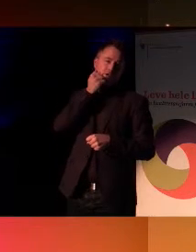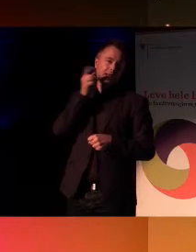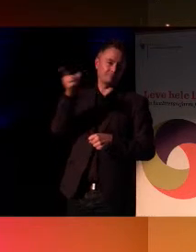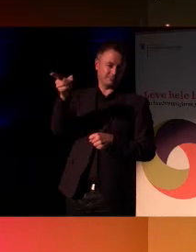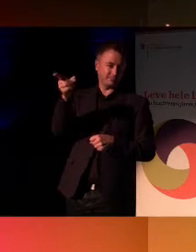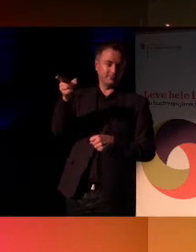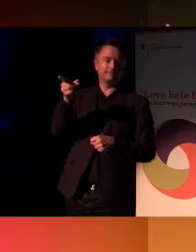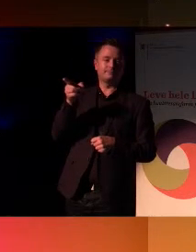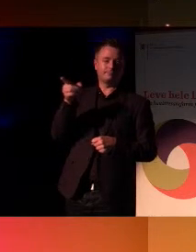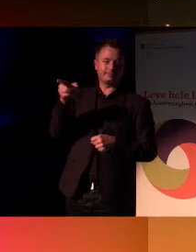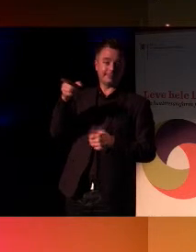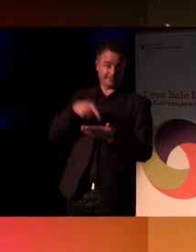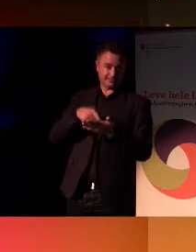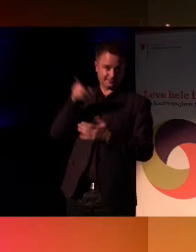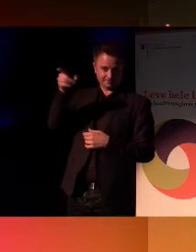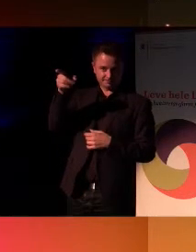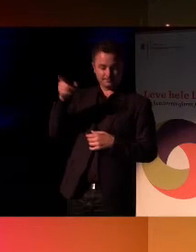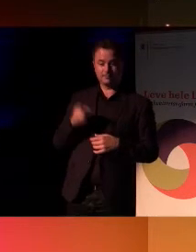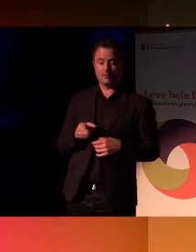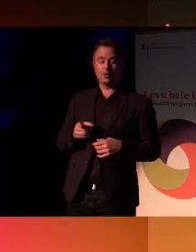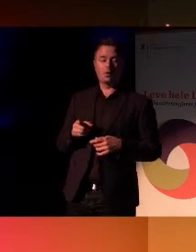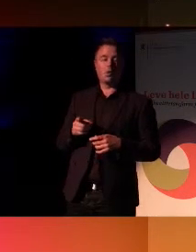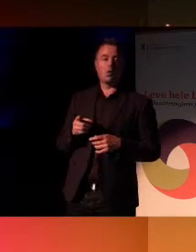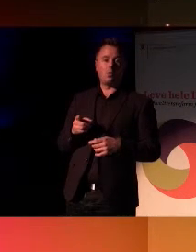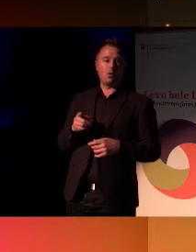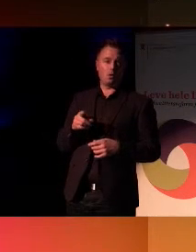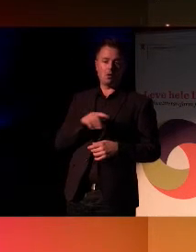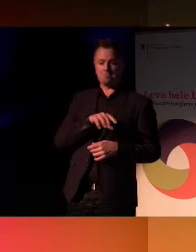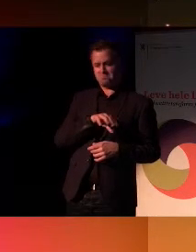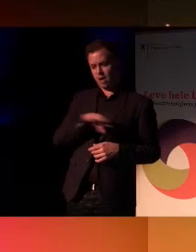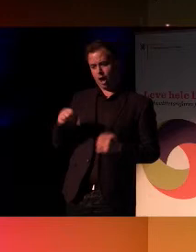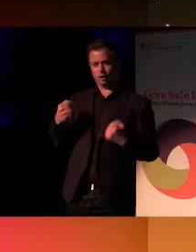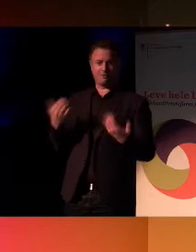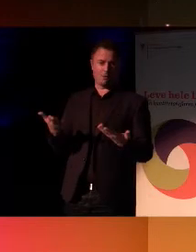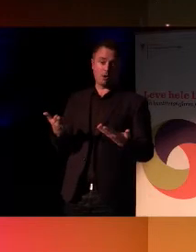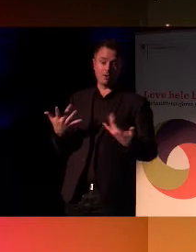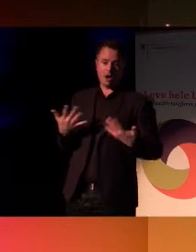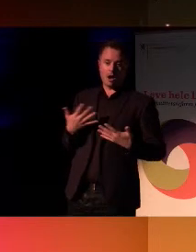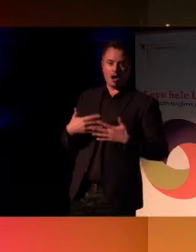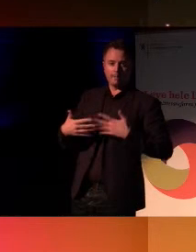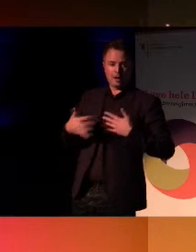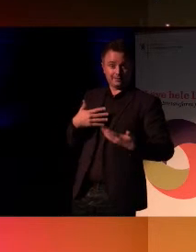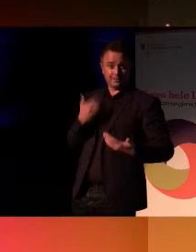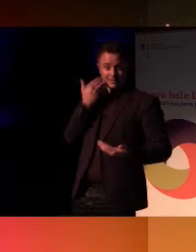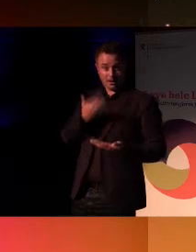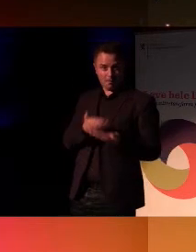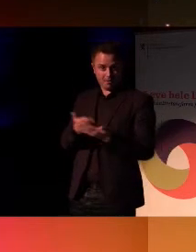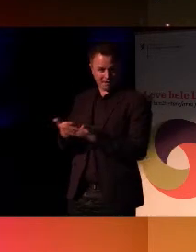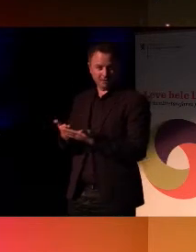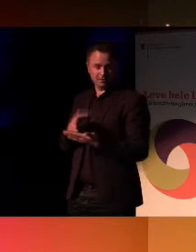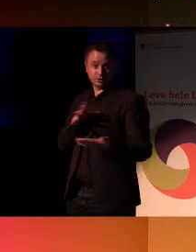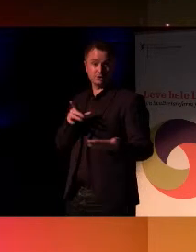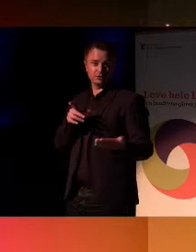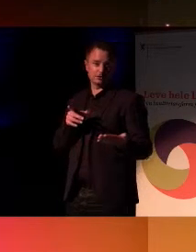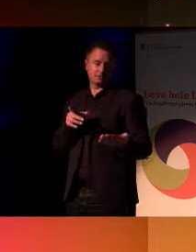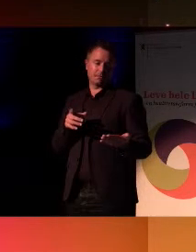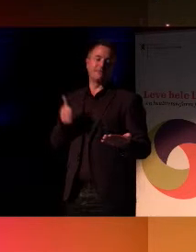Nordahl. Og alle får som sagt den anbefalte behandlingen her, det synes vi er viktig. Samtidig så